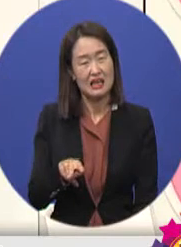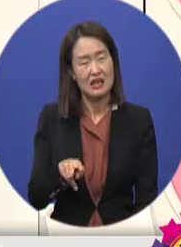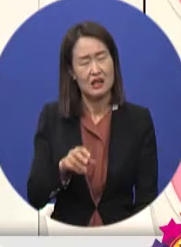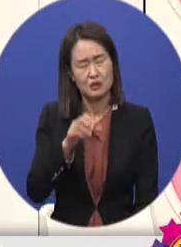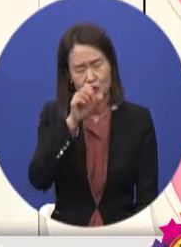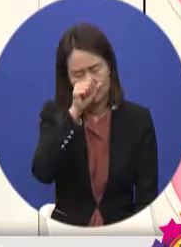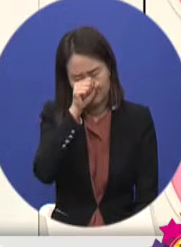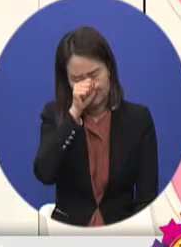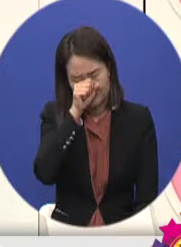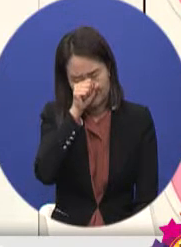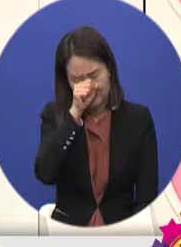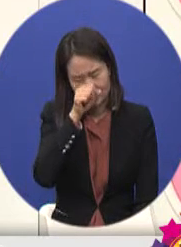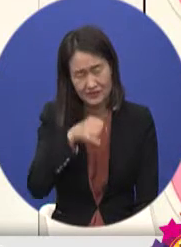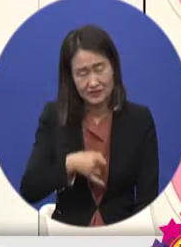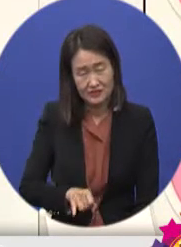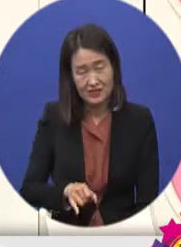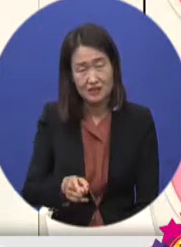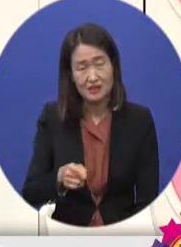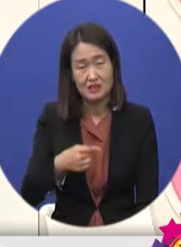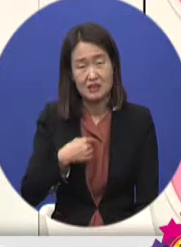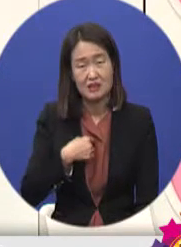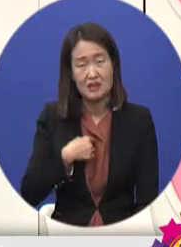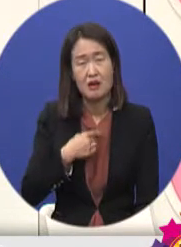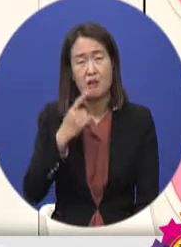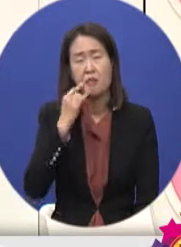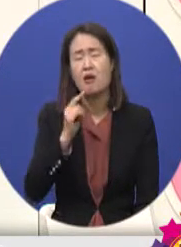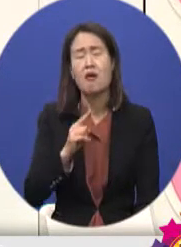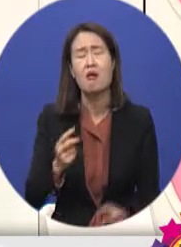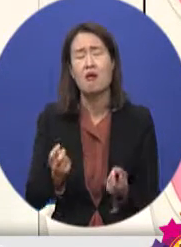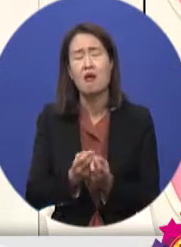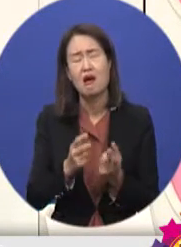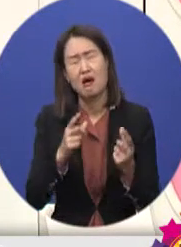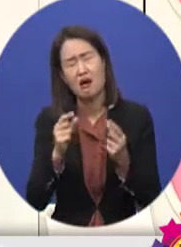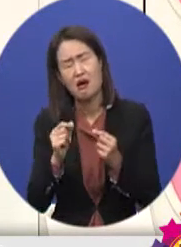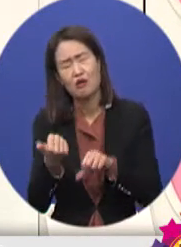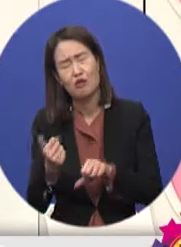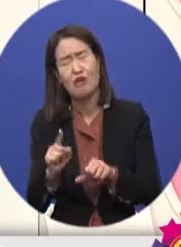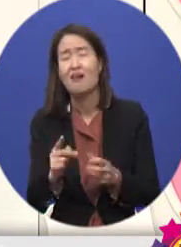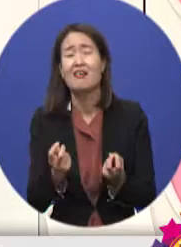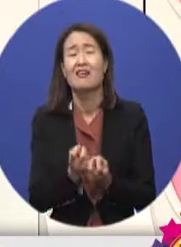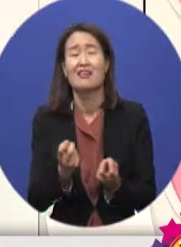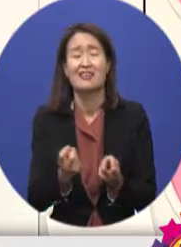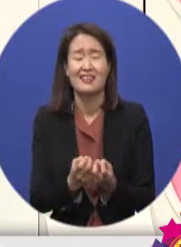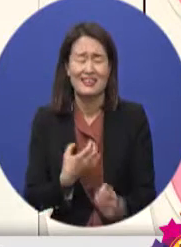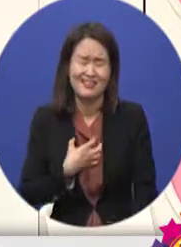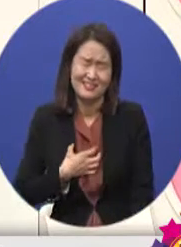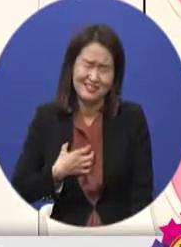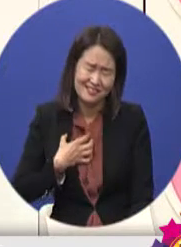딸로 낳아놨고 이제 엄마가 눈을 감아시고. 그러게요. 싶어서. 그러게요.